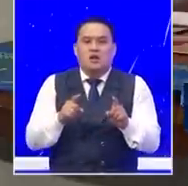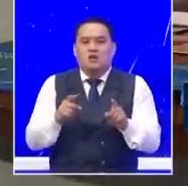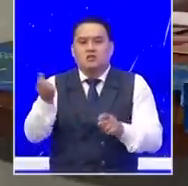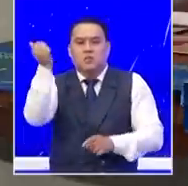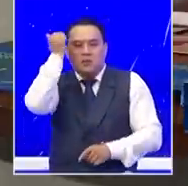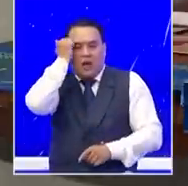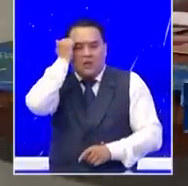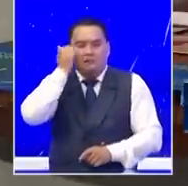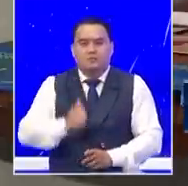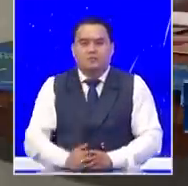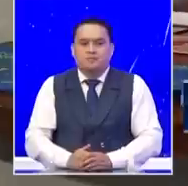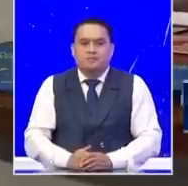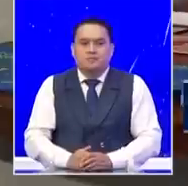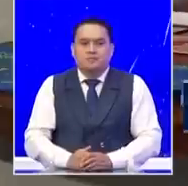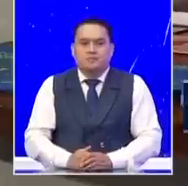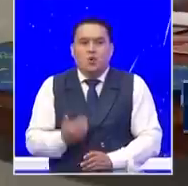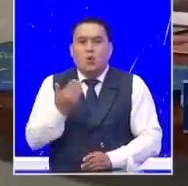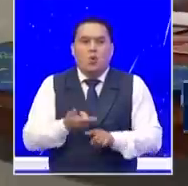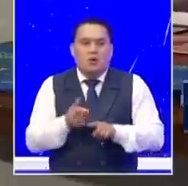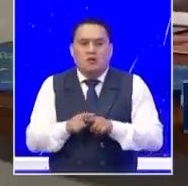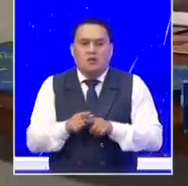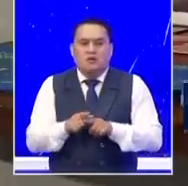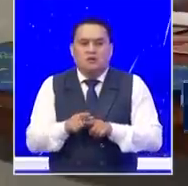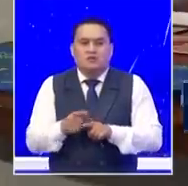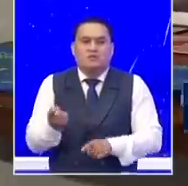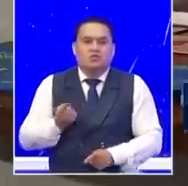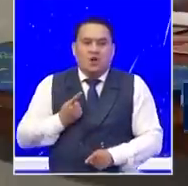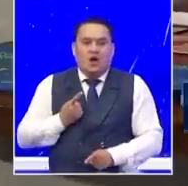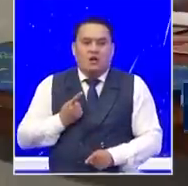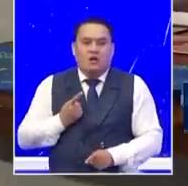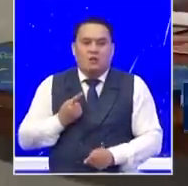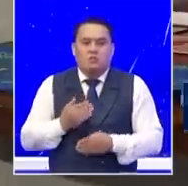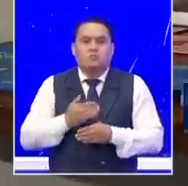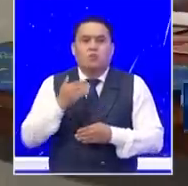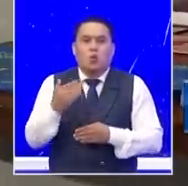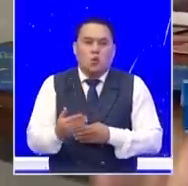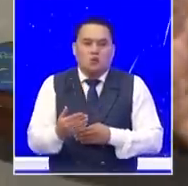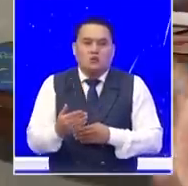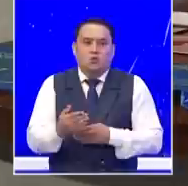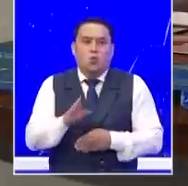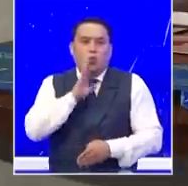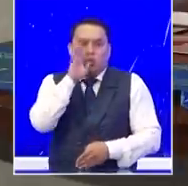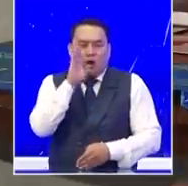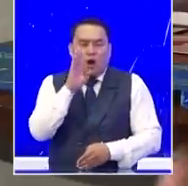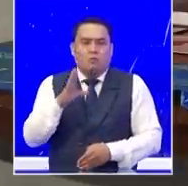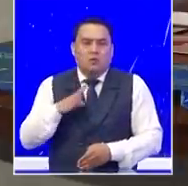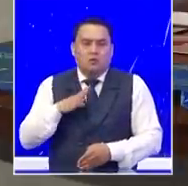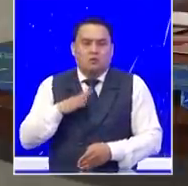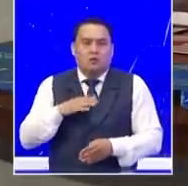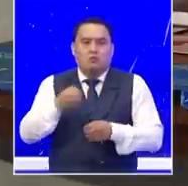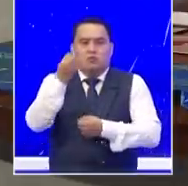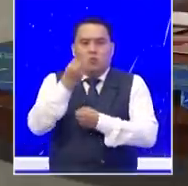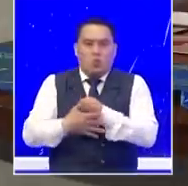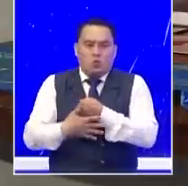вспоминали. Он этот день сильно ждал. После этого с первого с утра он на